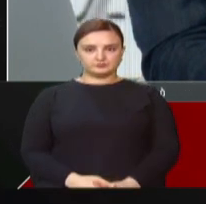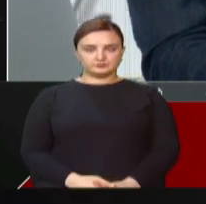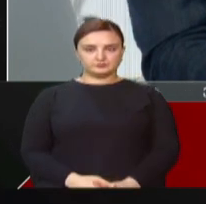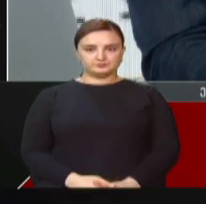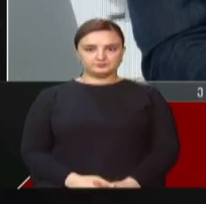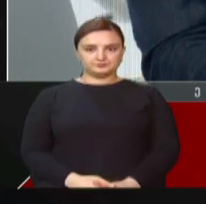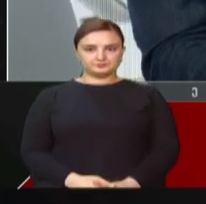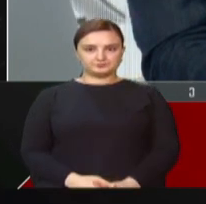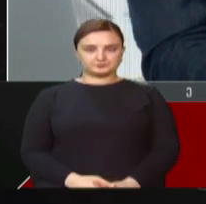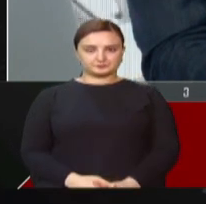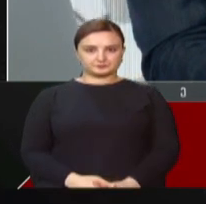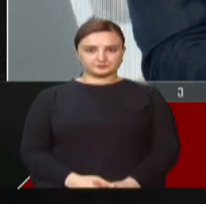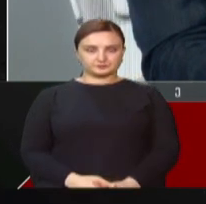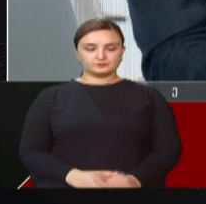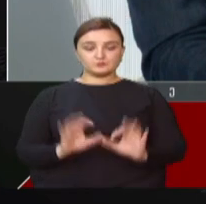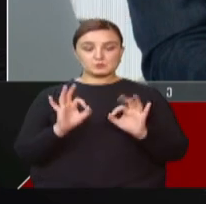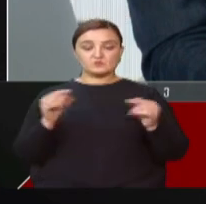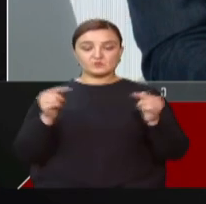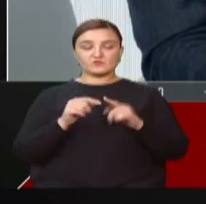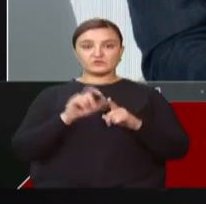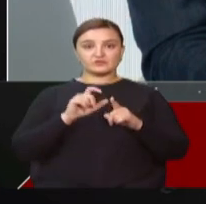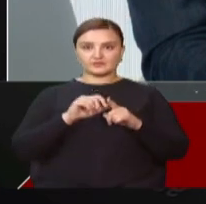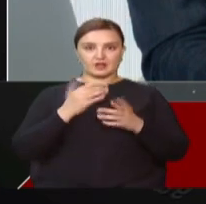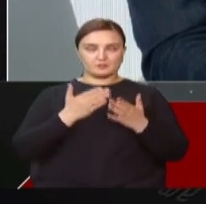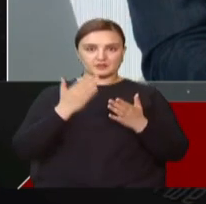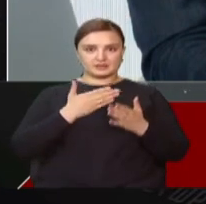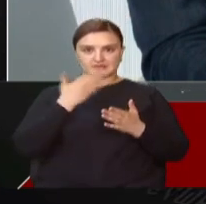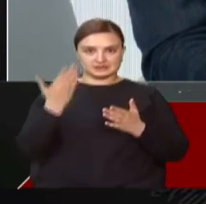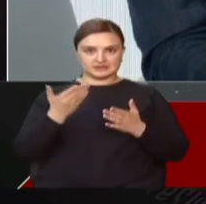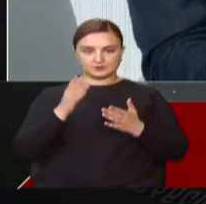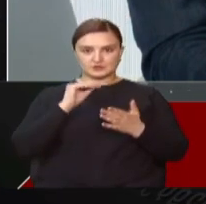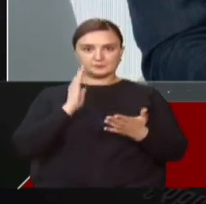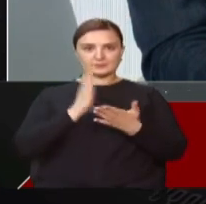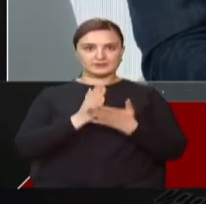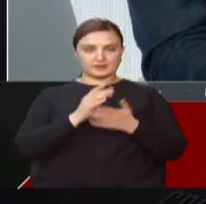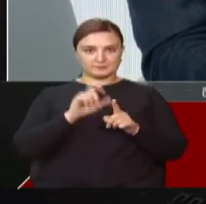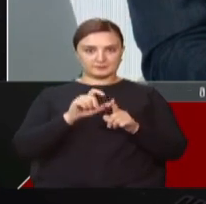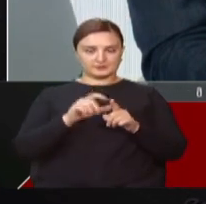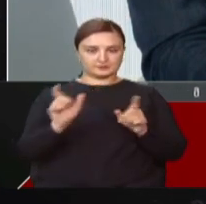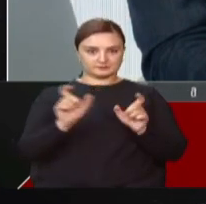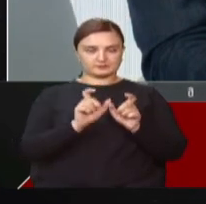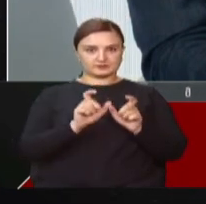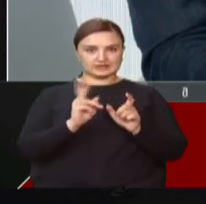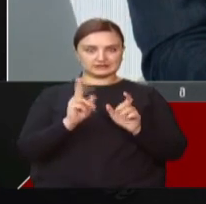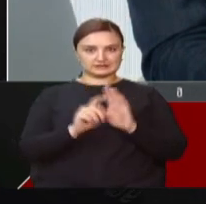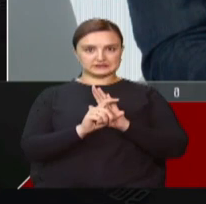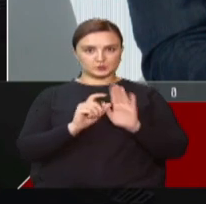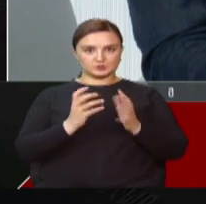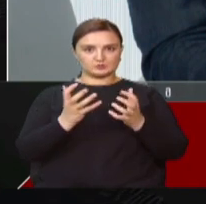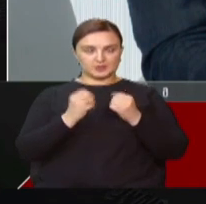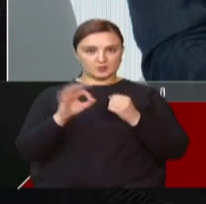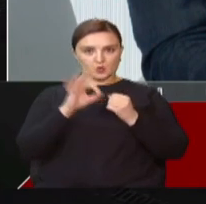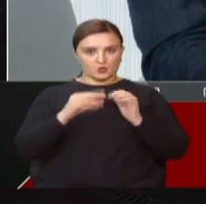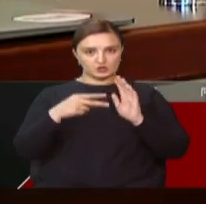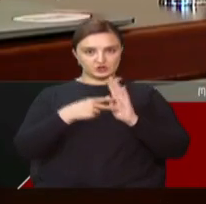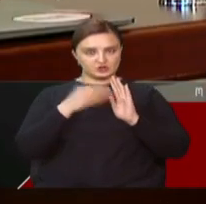იცით რა, არ არსებობს ალბათ ზუსტი ციტატა, როდესაც ისინი პირდაპირ აბამენ გადაწყვეტილებას კანდიდატ სტატუსის მიღებასა და შეფასებებს შორის, იმიტომ